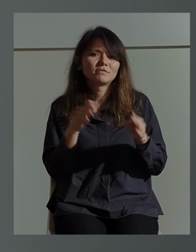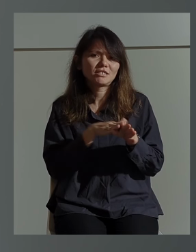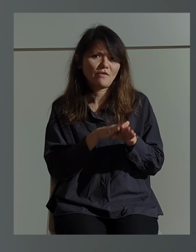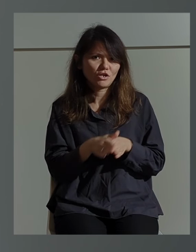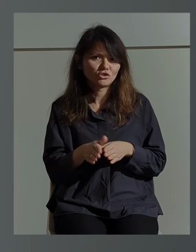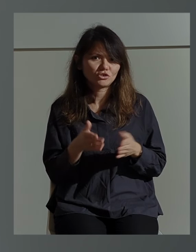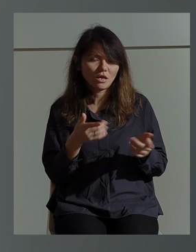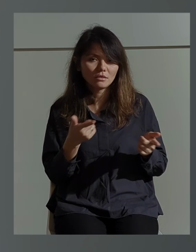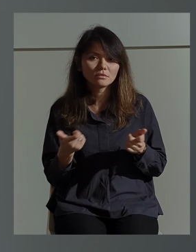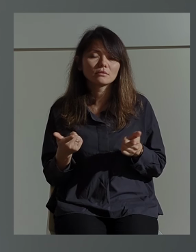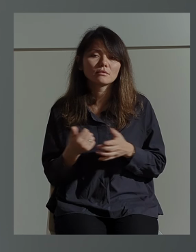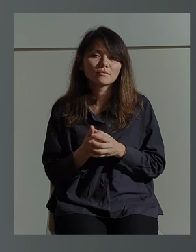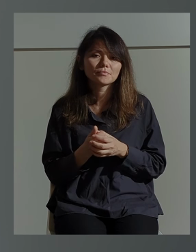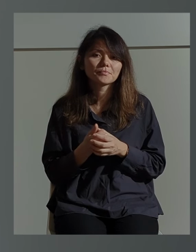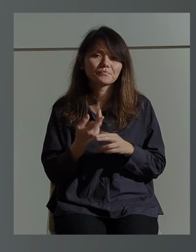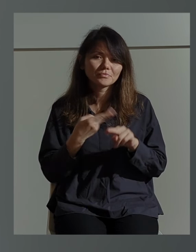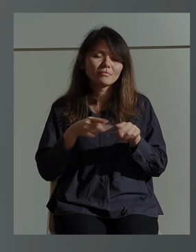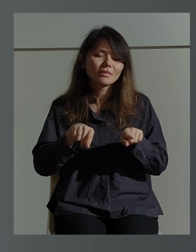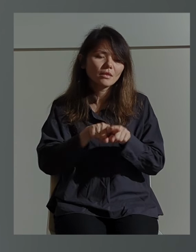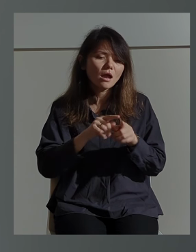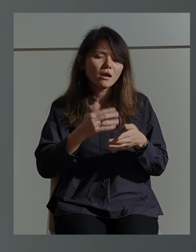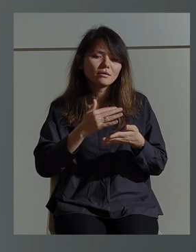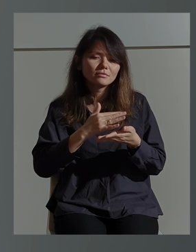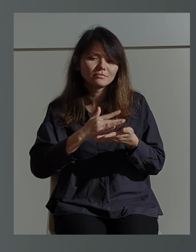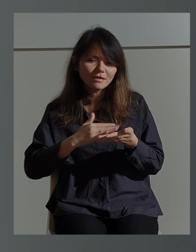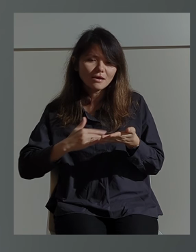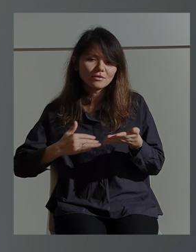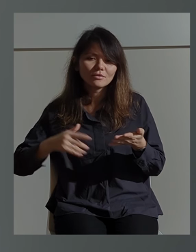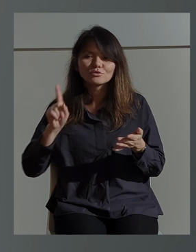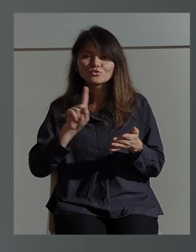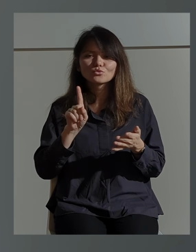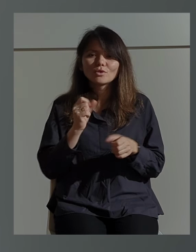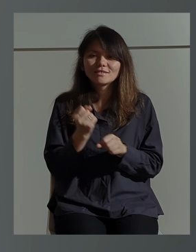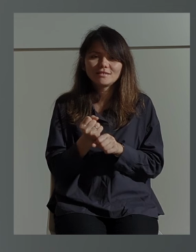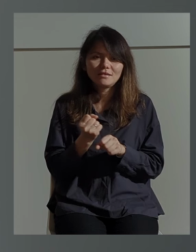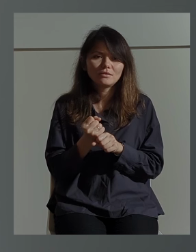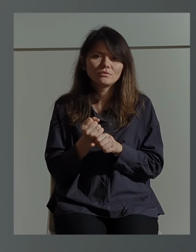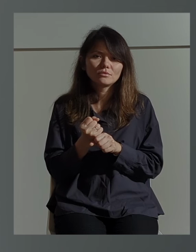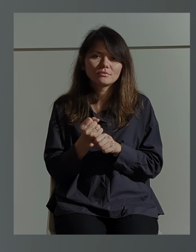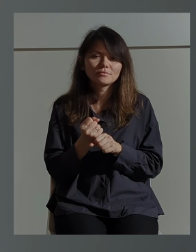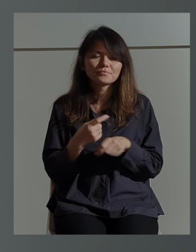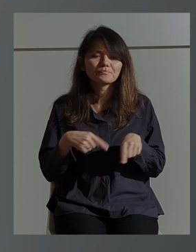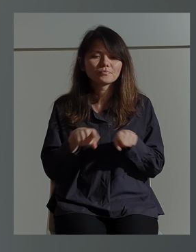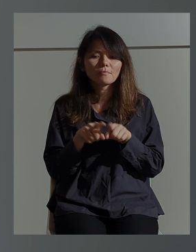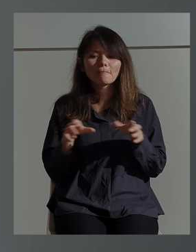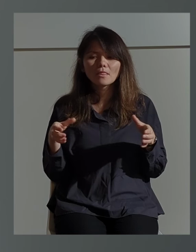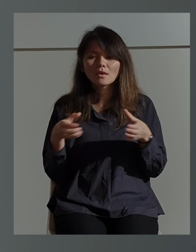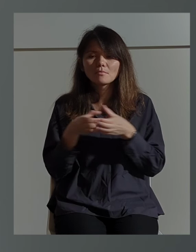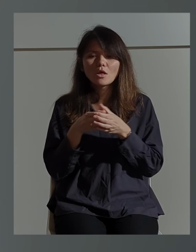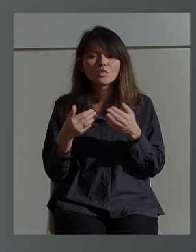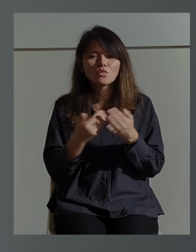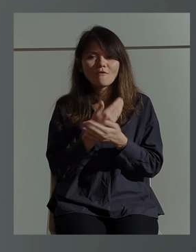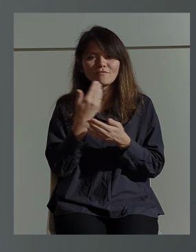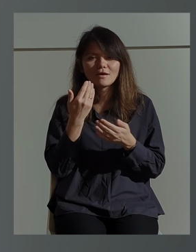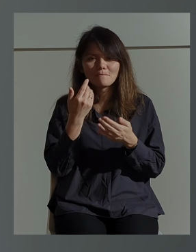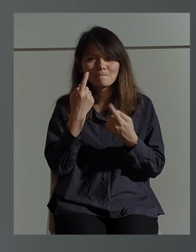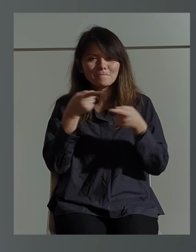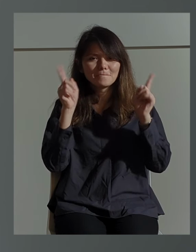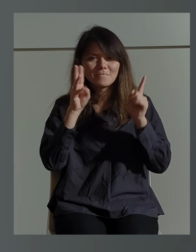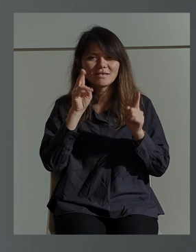и так далее и так далее и так далее То есть это такое то же самое что делают Вот эти А вот это племя в новой Мексике о которое я вам